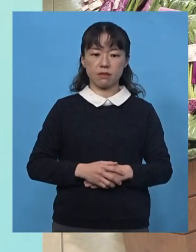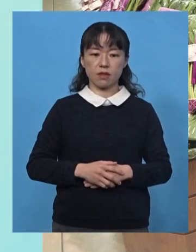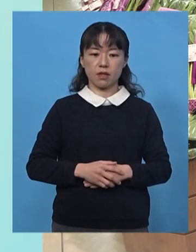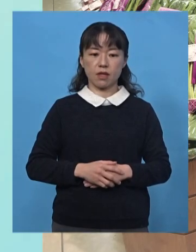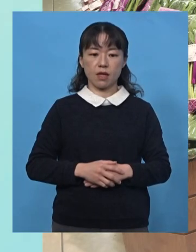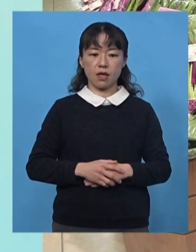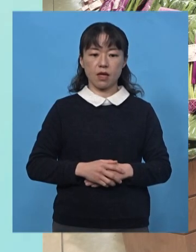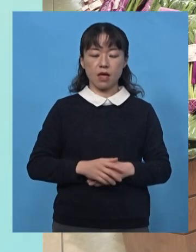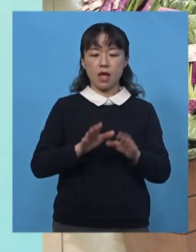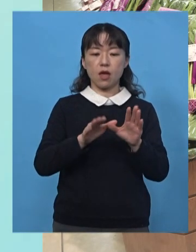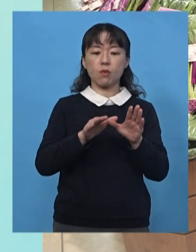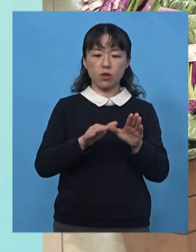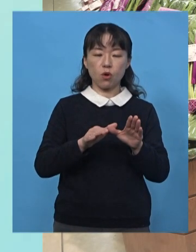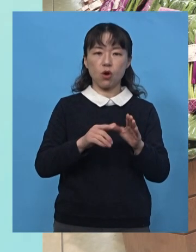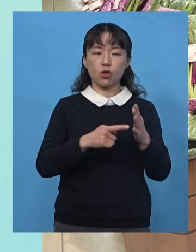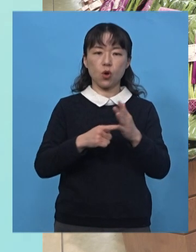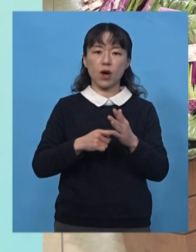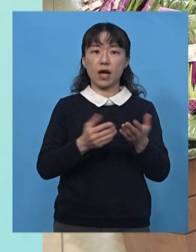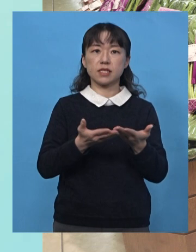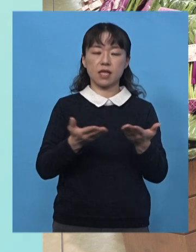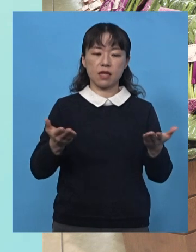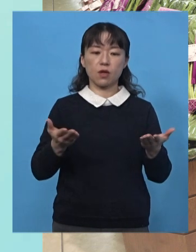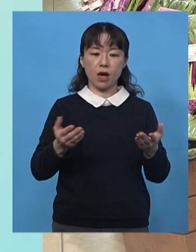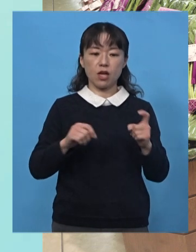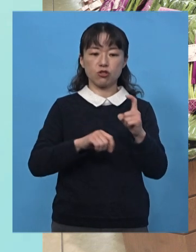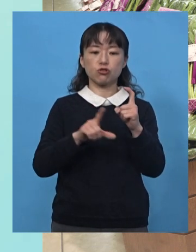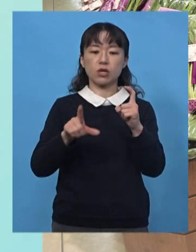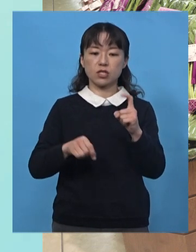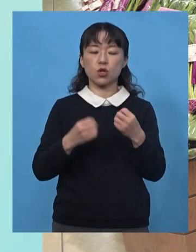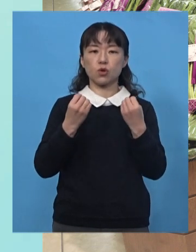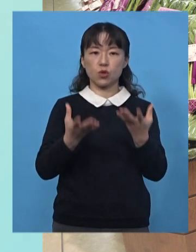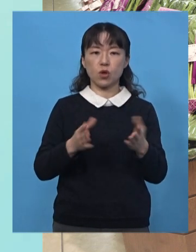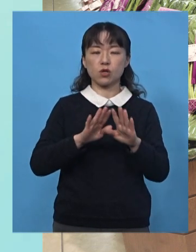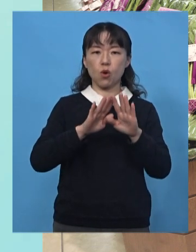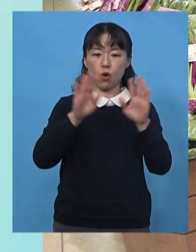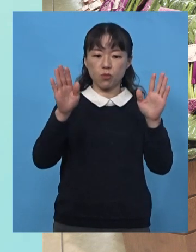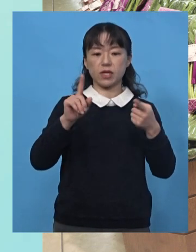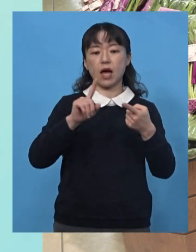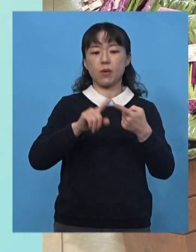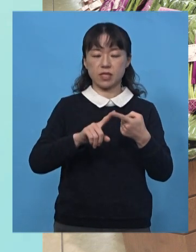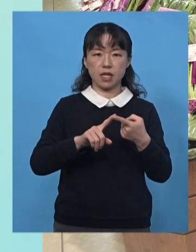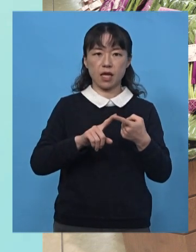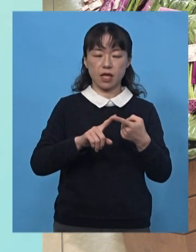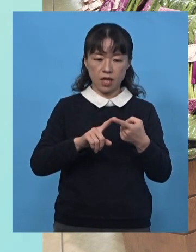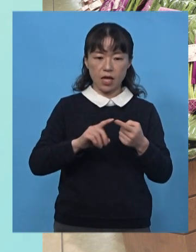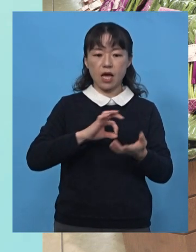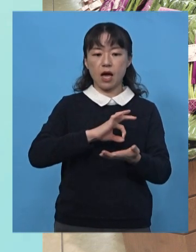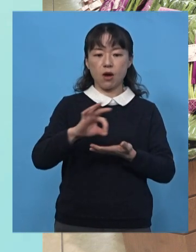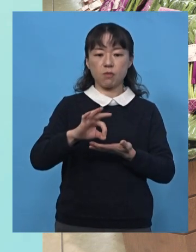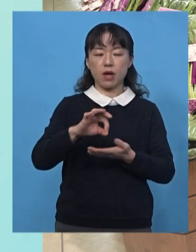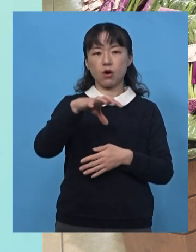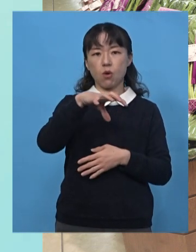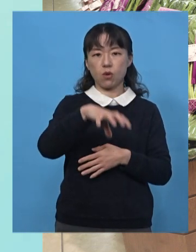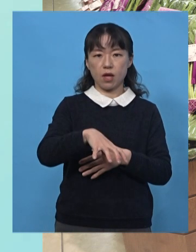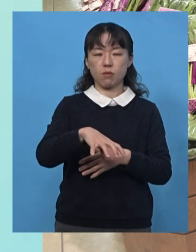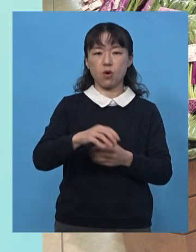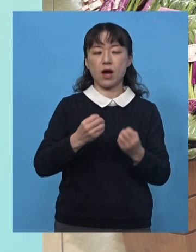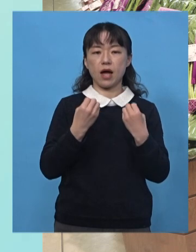平和堂アルプラザ洋菓子店では、10月のリニューアルオープンに合わせて地場産コーナーを新しくなっています